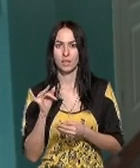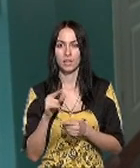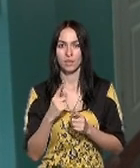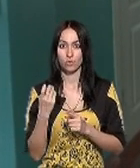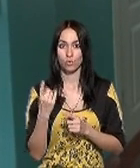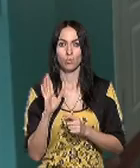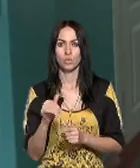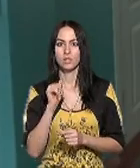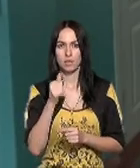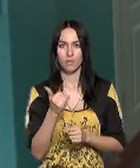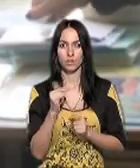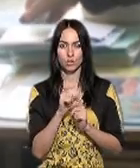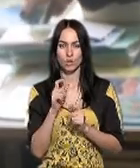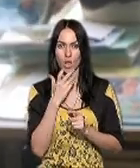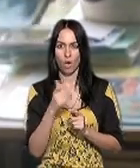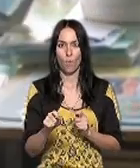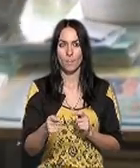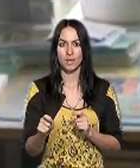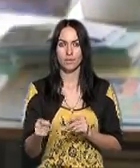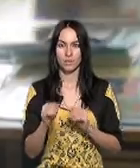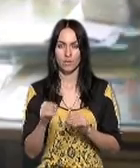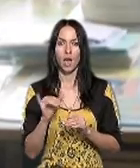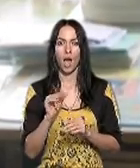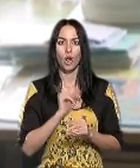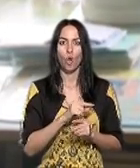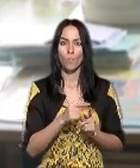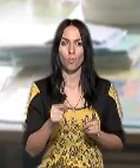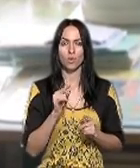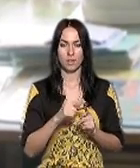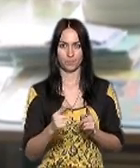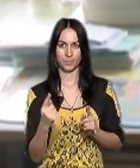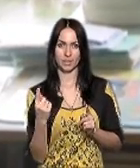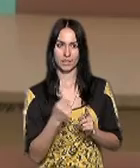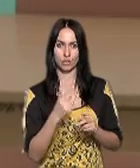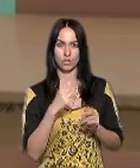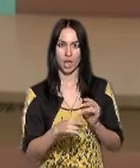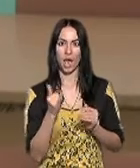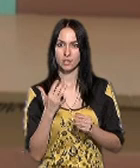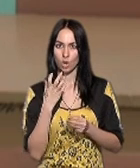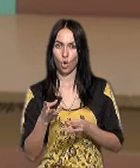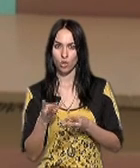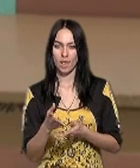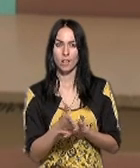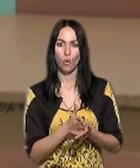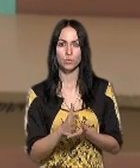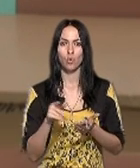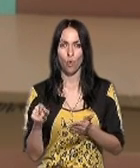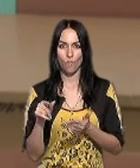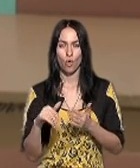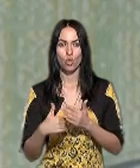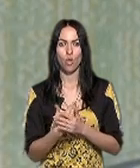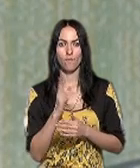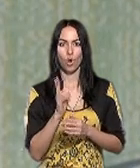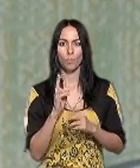приміщення опалюють обігрівачами. Роботи мають закінчити протягом тижня. Зараз котельня обслуговує нове комунальне підприємство –